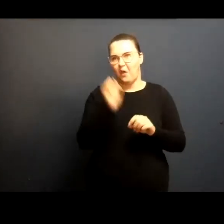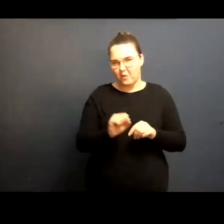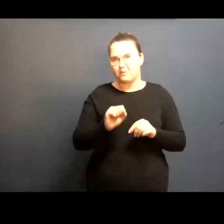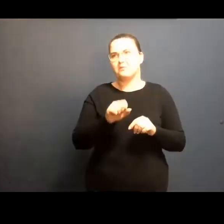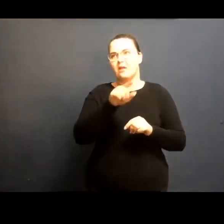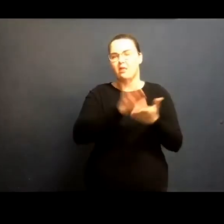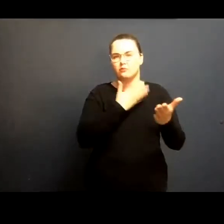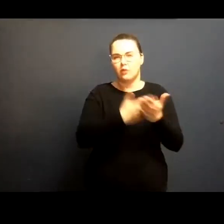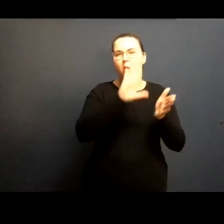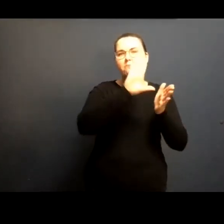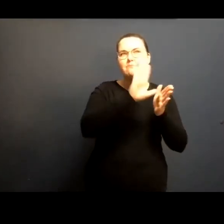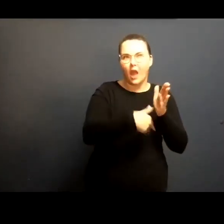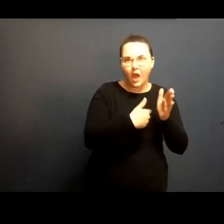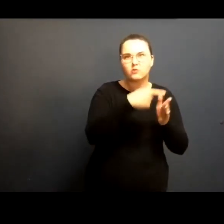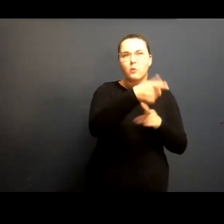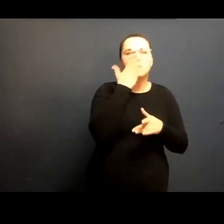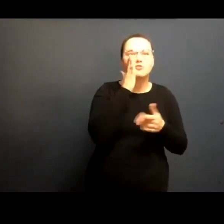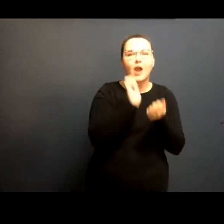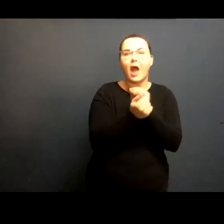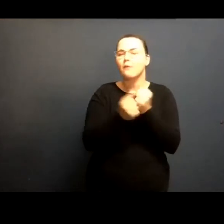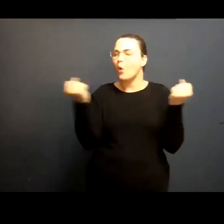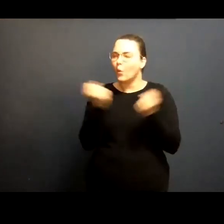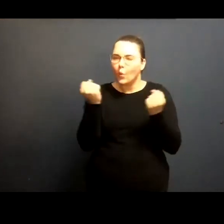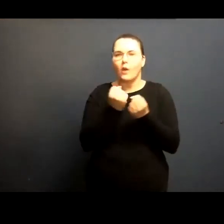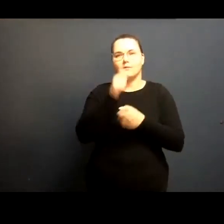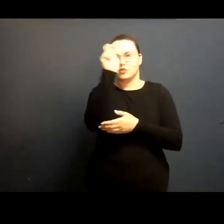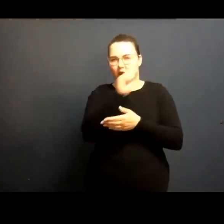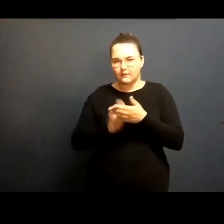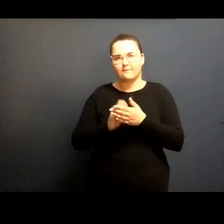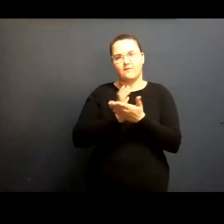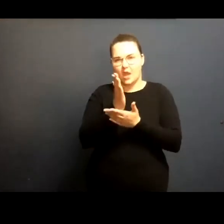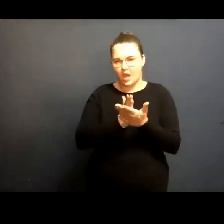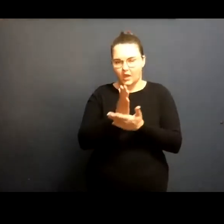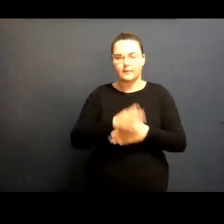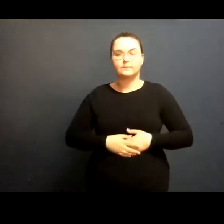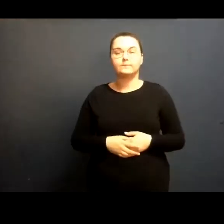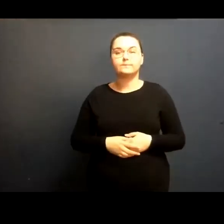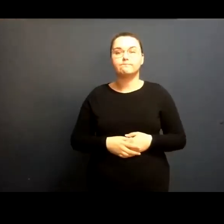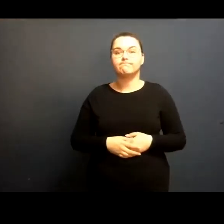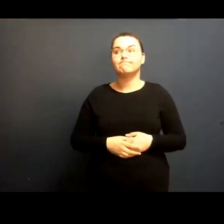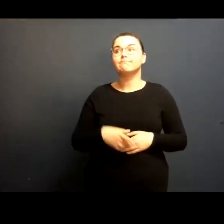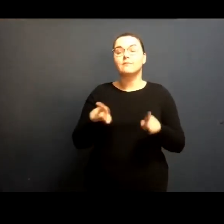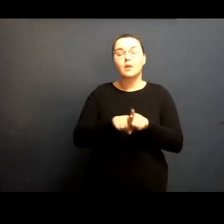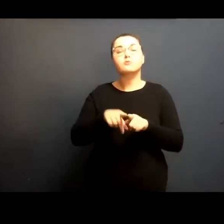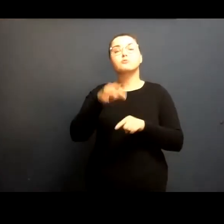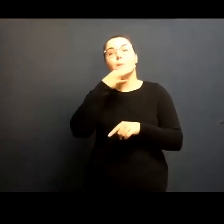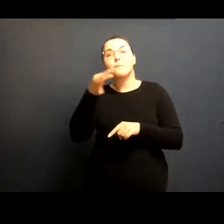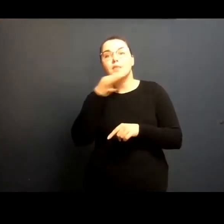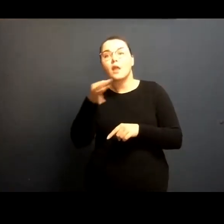osoby głęboko wierzące. Według badanych tak naprawdę to zainteresowanie seksem spada po